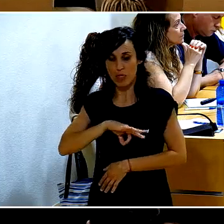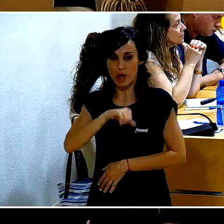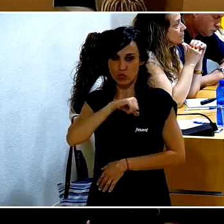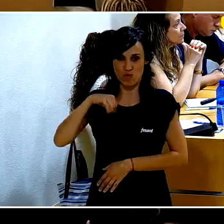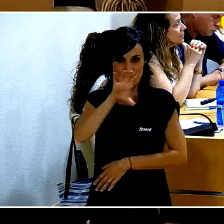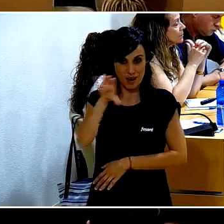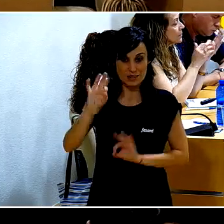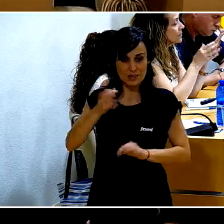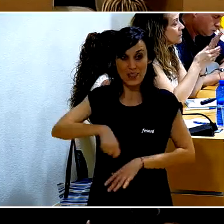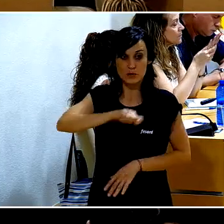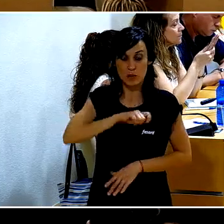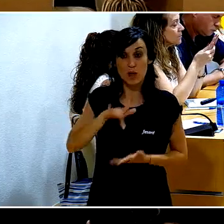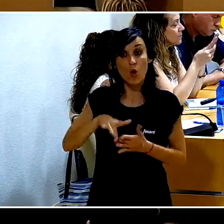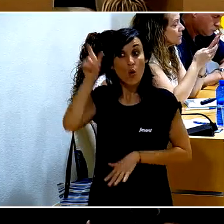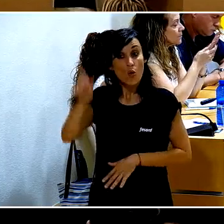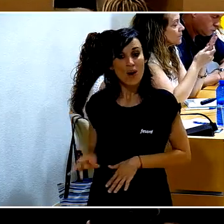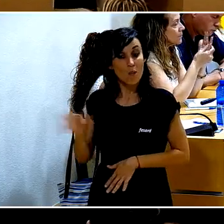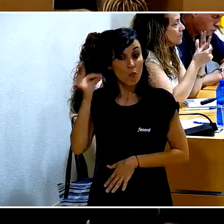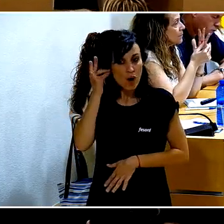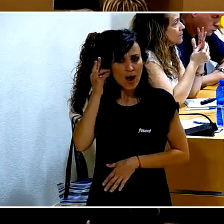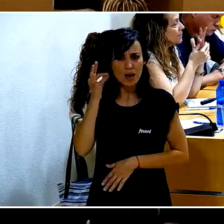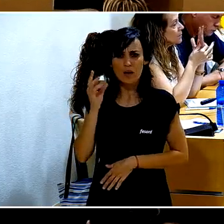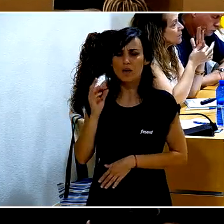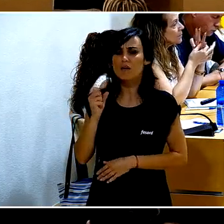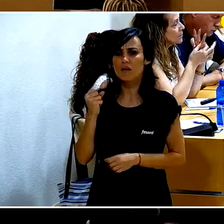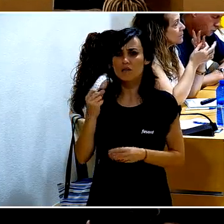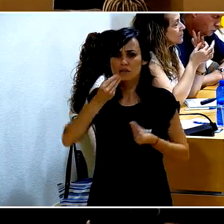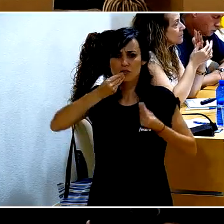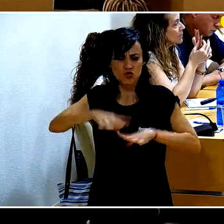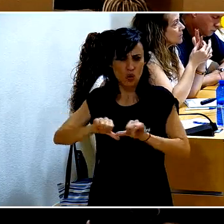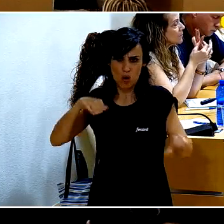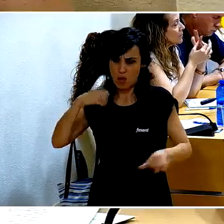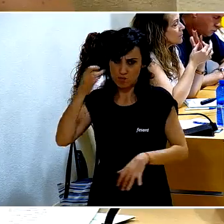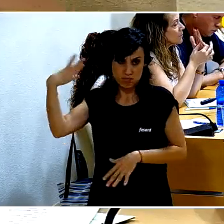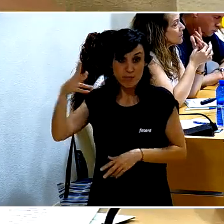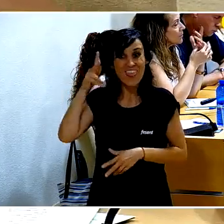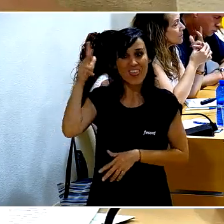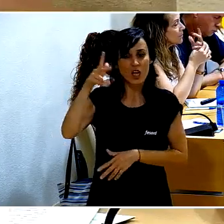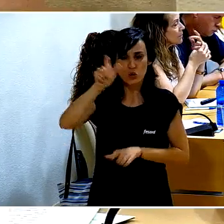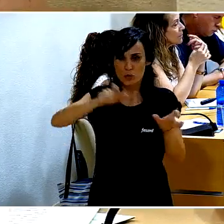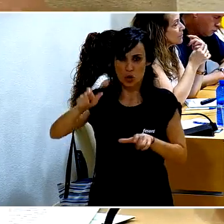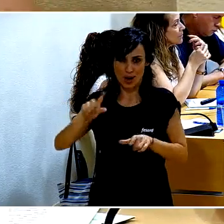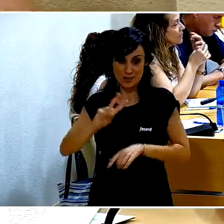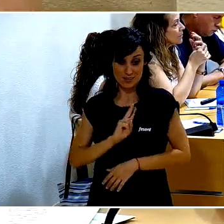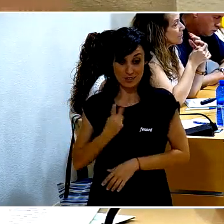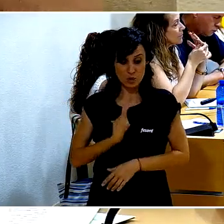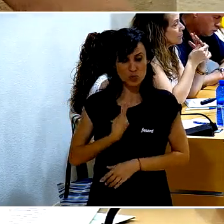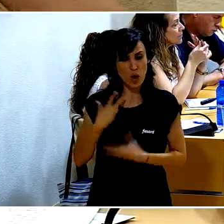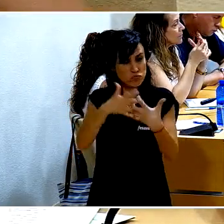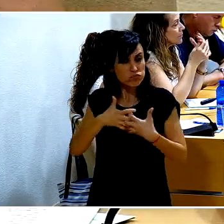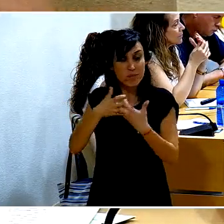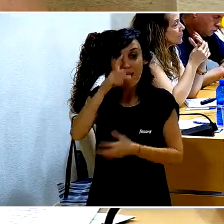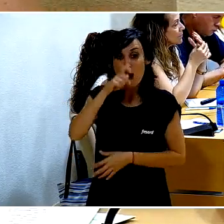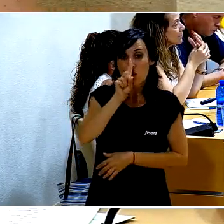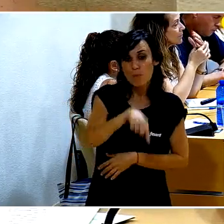d'Espanya. Una dona activista històrica pels drets de les persones transexuals des de l'any